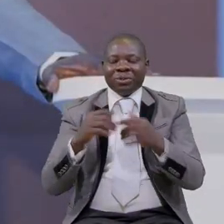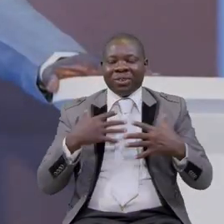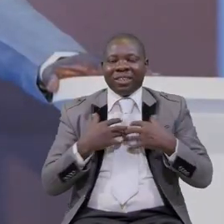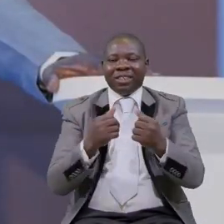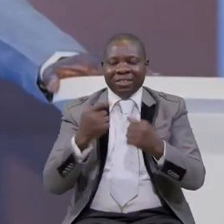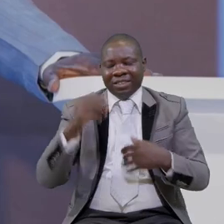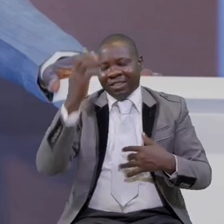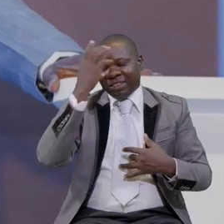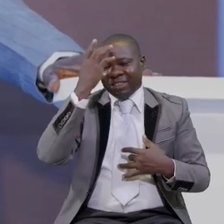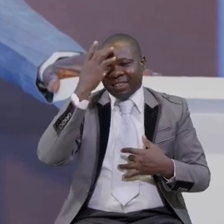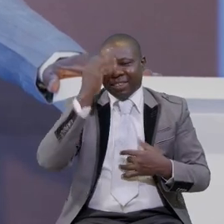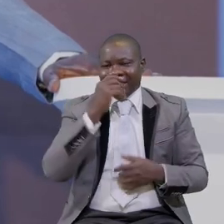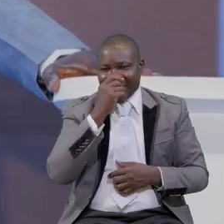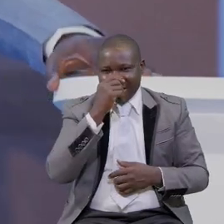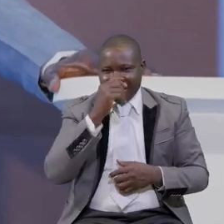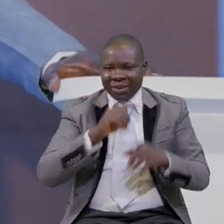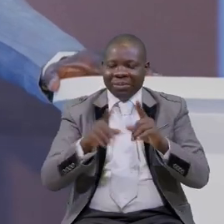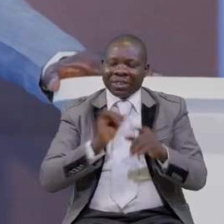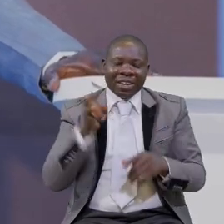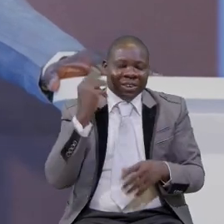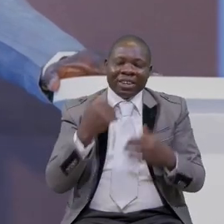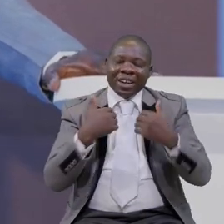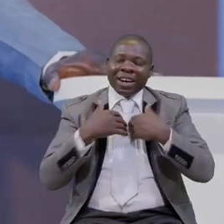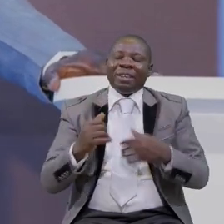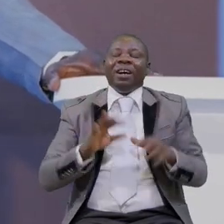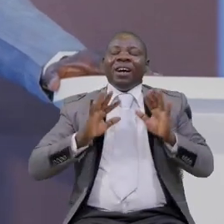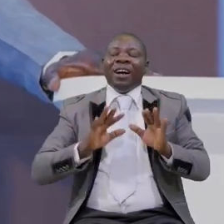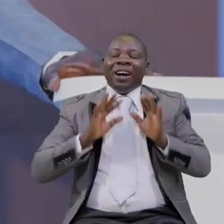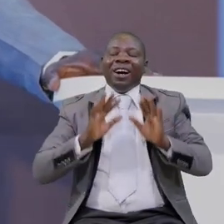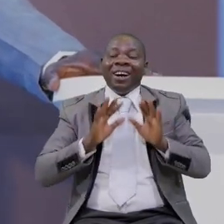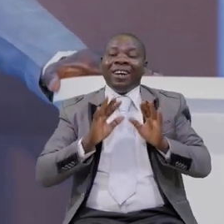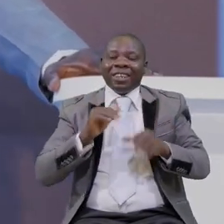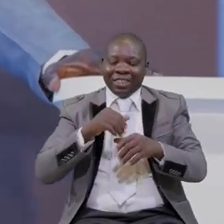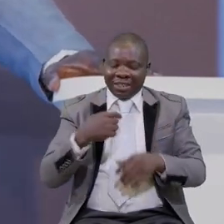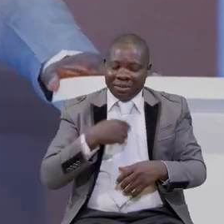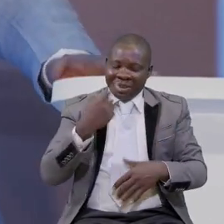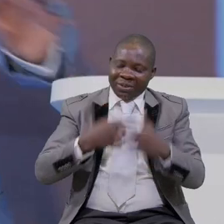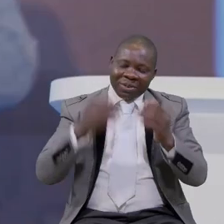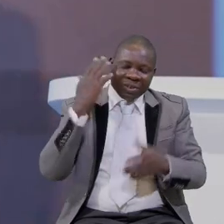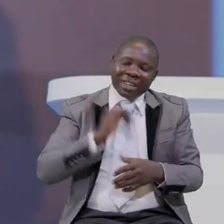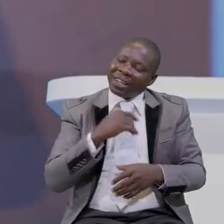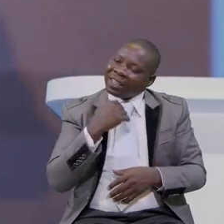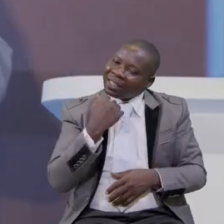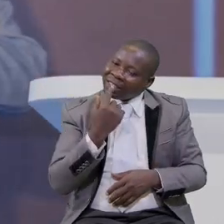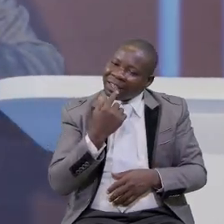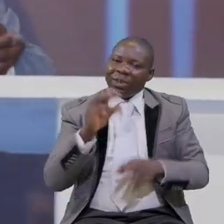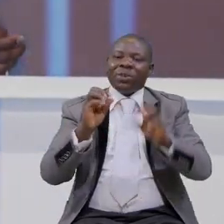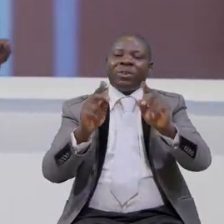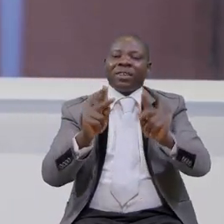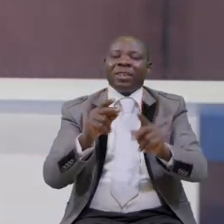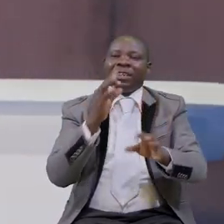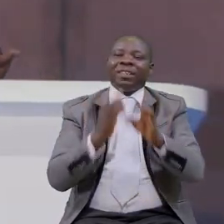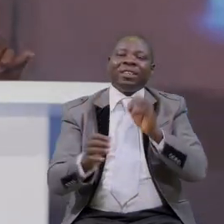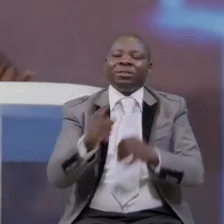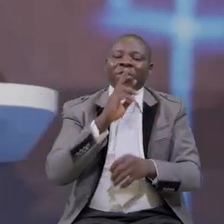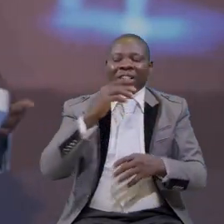les malades. Mais j'avais peur dedans. Qu'est-ce que je vais faire? J'ai dit d'accord.